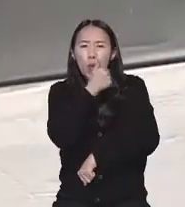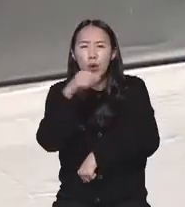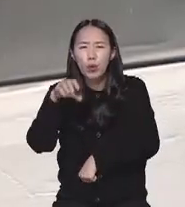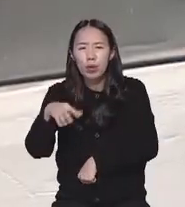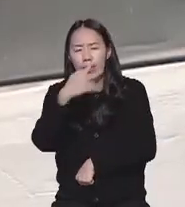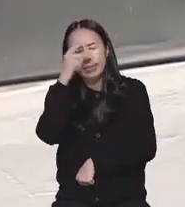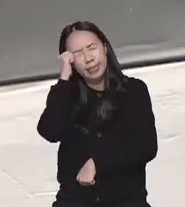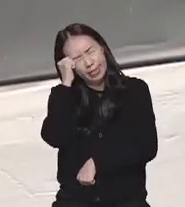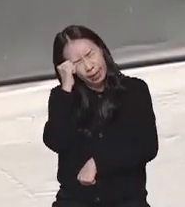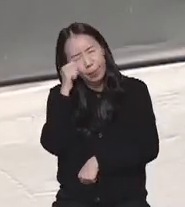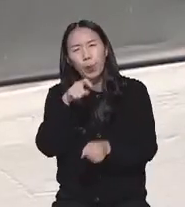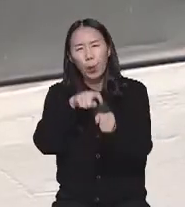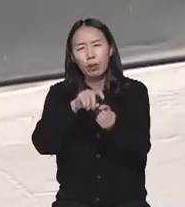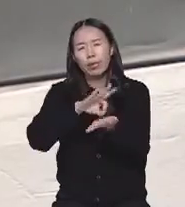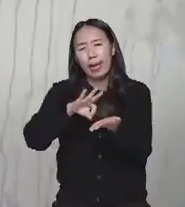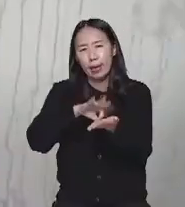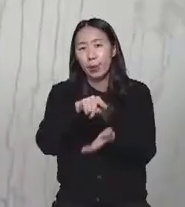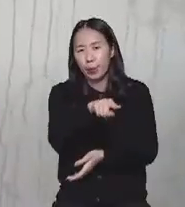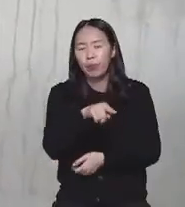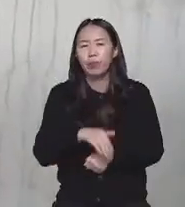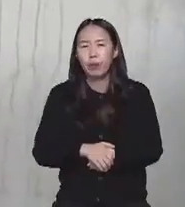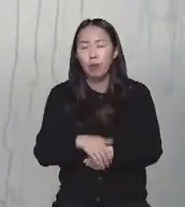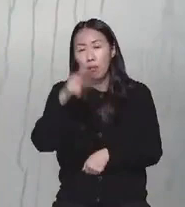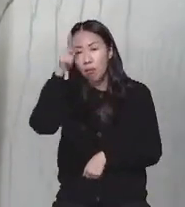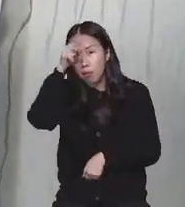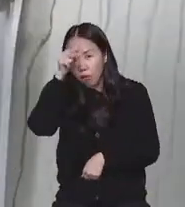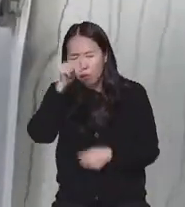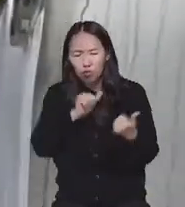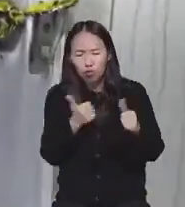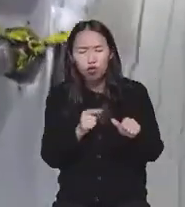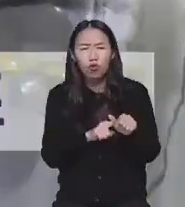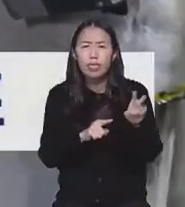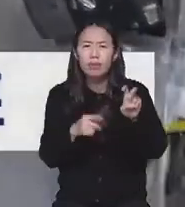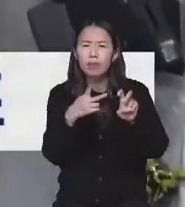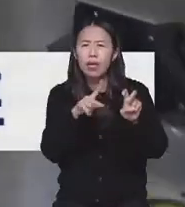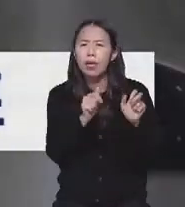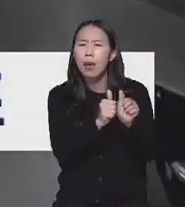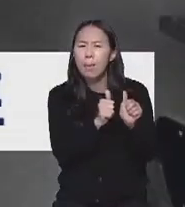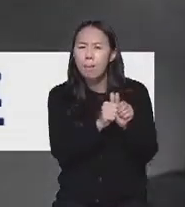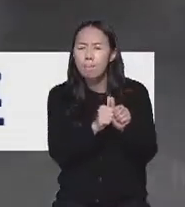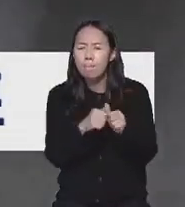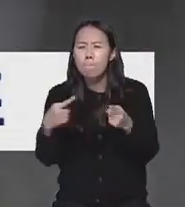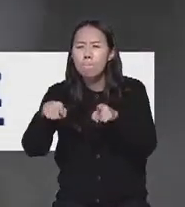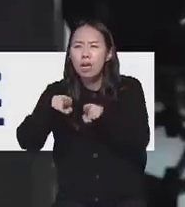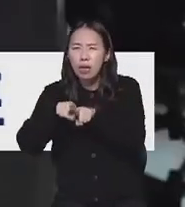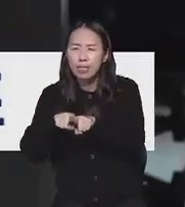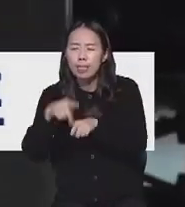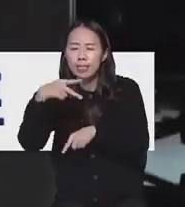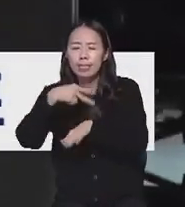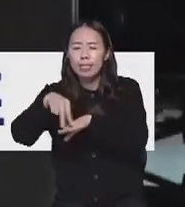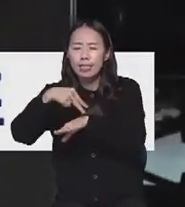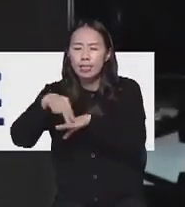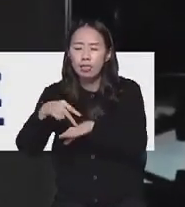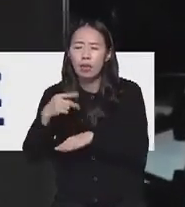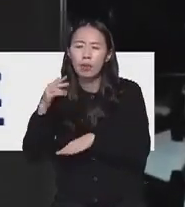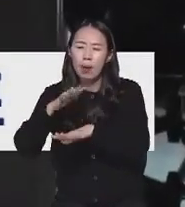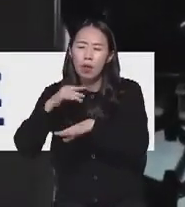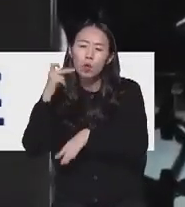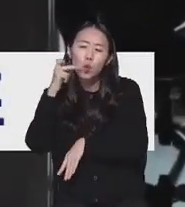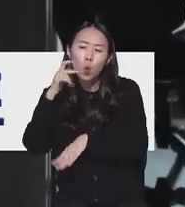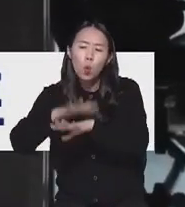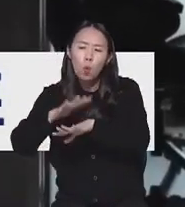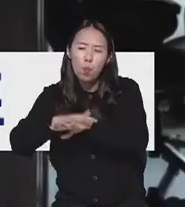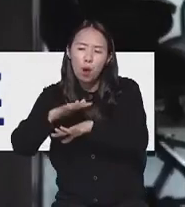숙소 용도로 사용해왔습니다. 경찰은 숨진 20대와 함께 신한 염전 등에서 일용직으로 함께